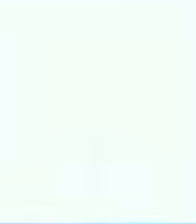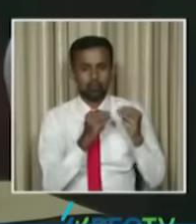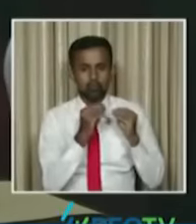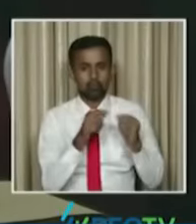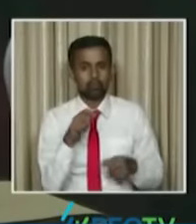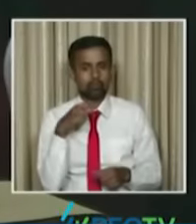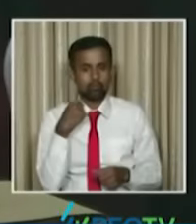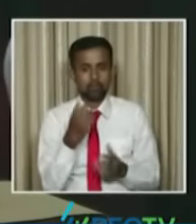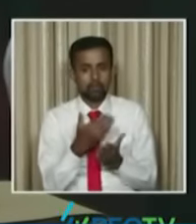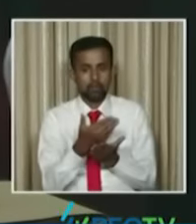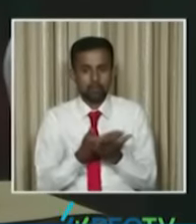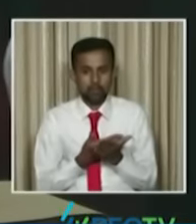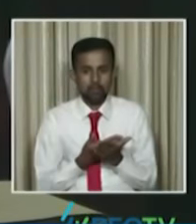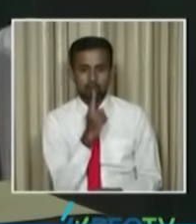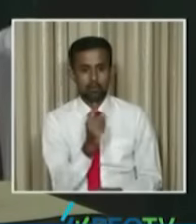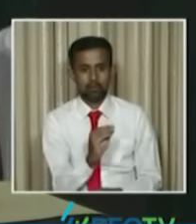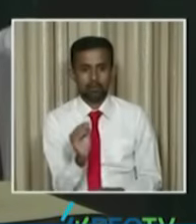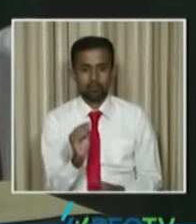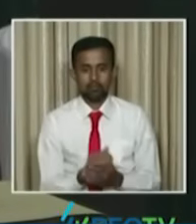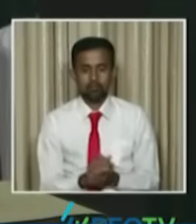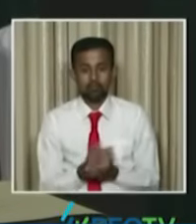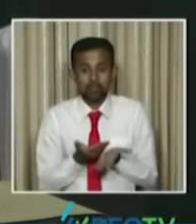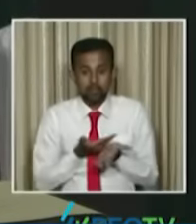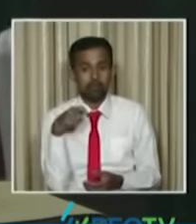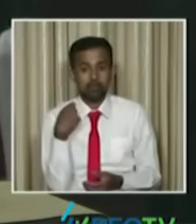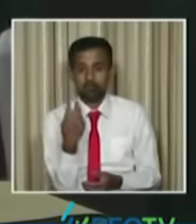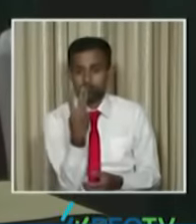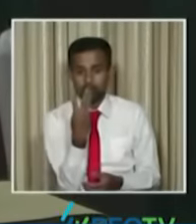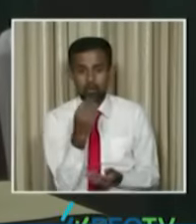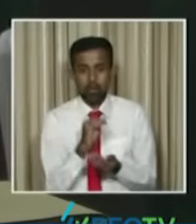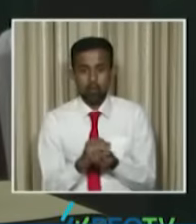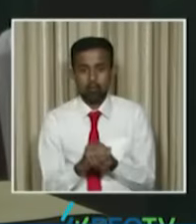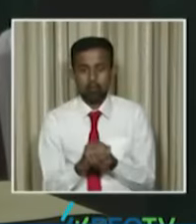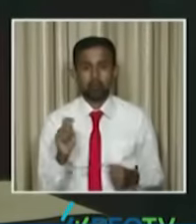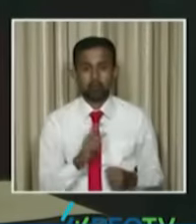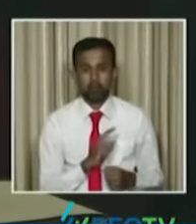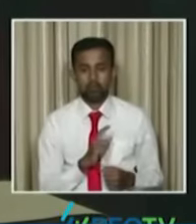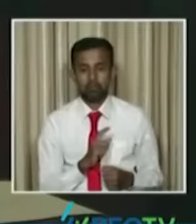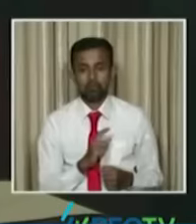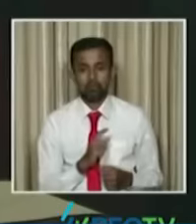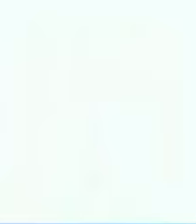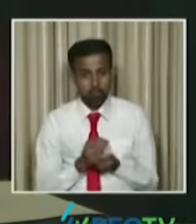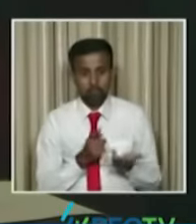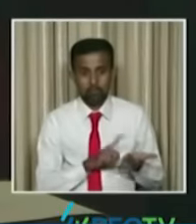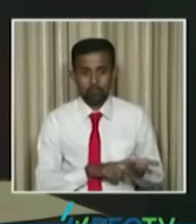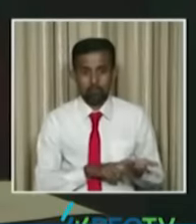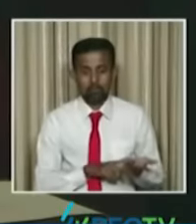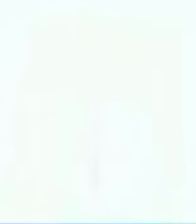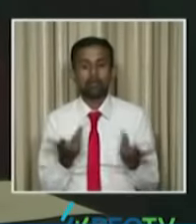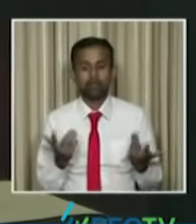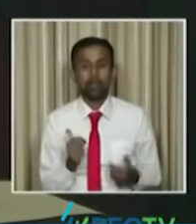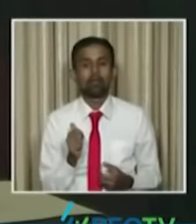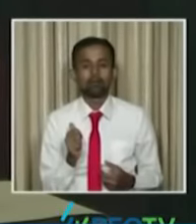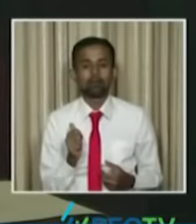සූත්‍රයේ ඉතුරු ධර්ම තුන ගැන එතුමා කිව්වේ නැහැ. ඉතිරි ධර්ම තුනේ තියෙනවා උට්ටාන සම්පදා, ආරක්ක සම්පදා, කල්යාණ